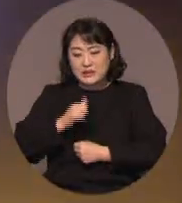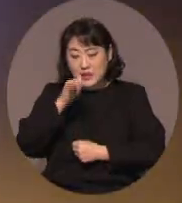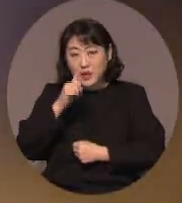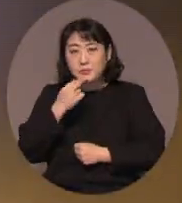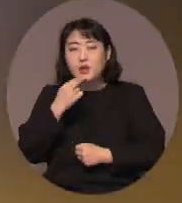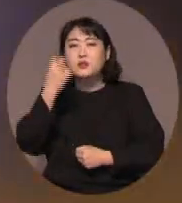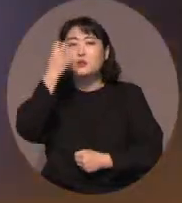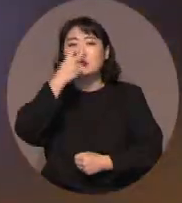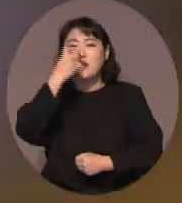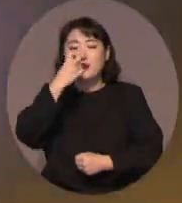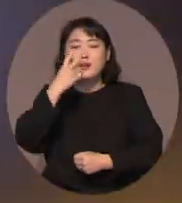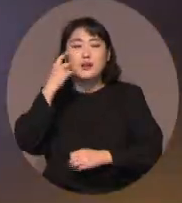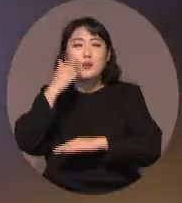계획이라고 밝혔습니다